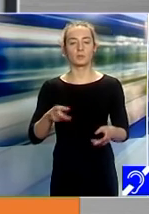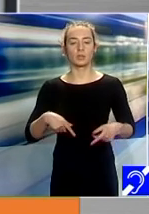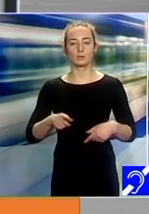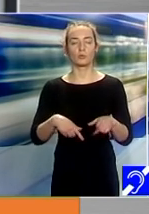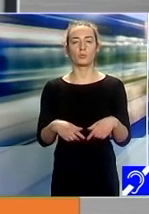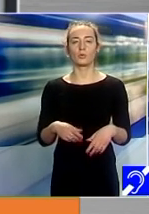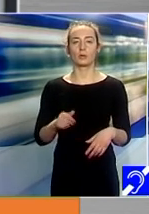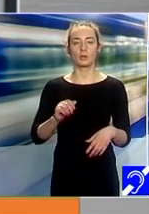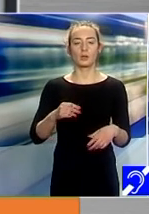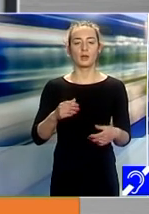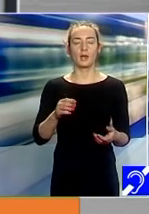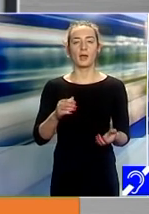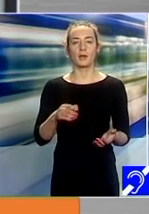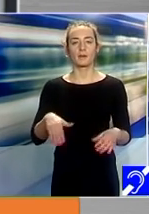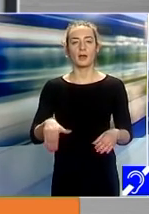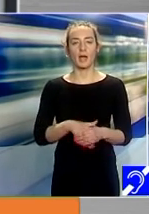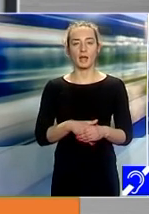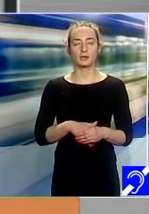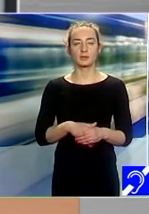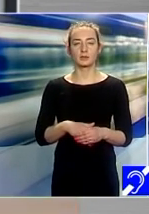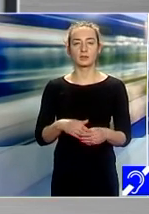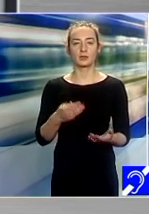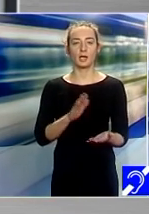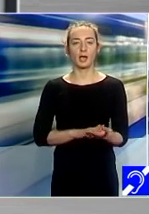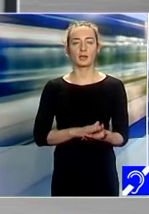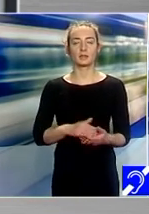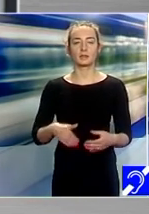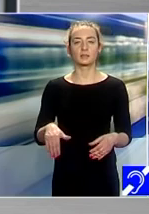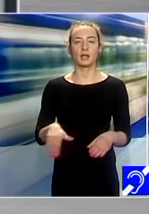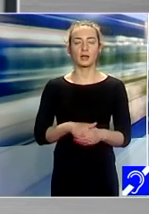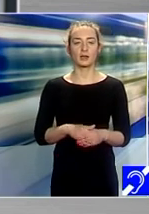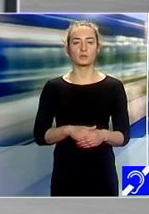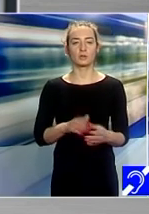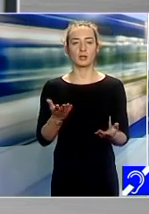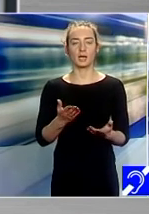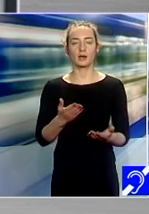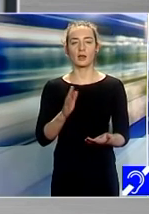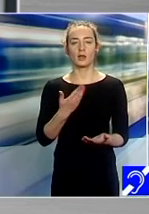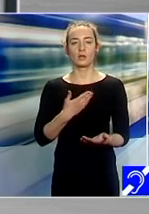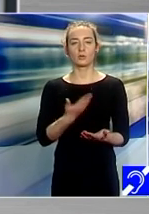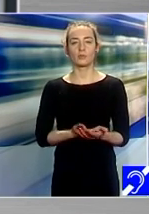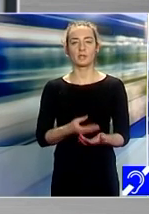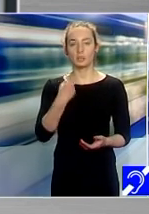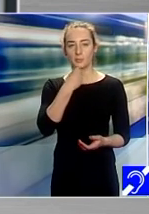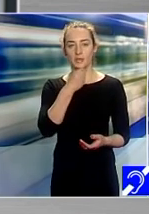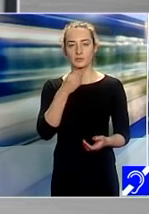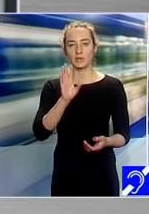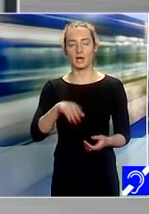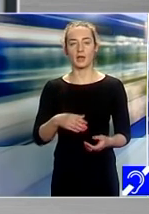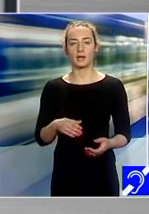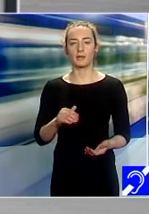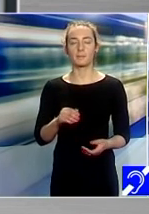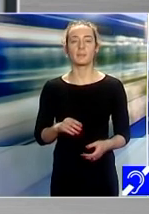Odată este actul de la angajator, care dovedește că beneficiarul are condițiile